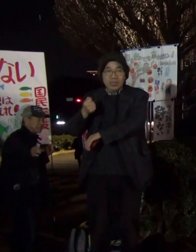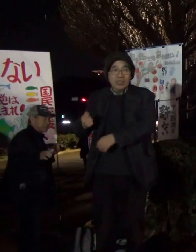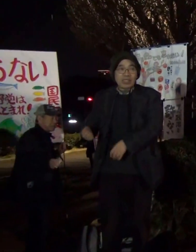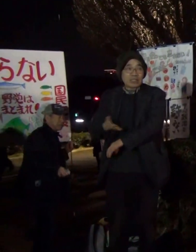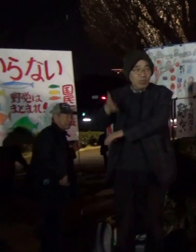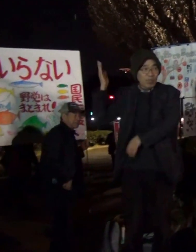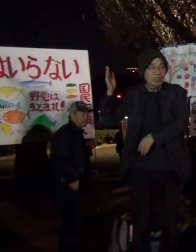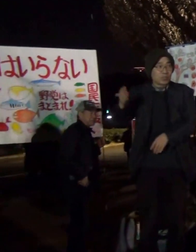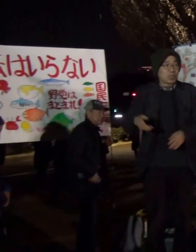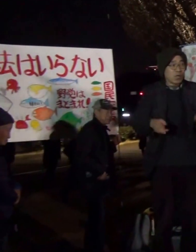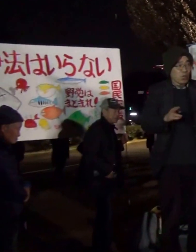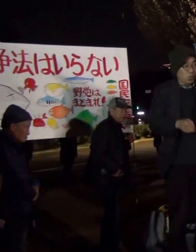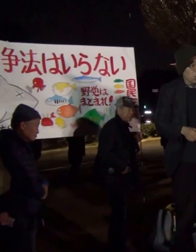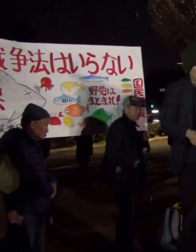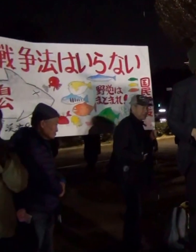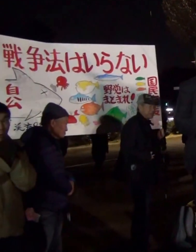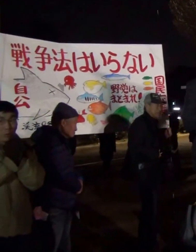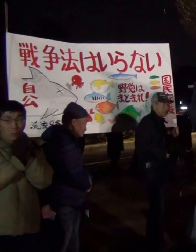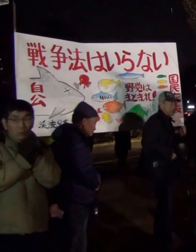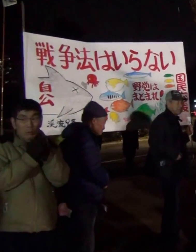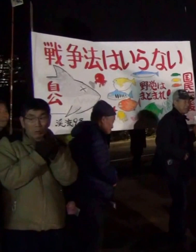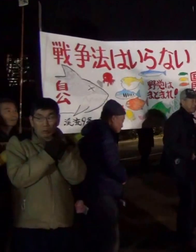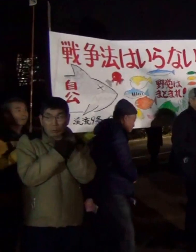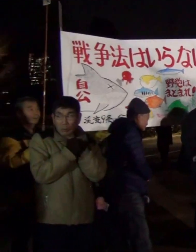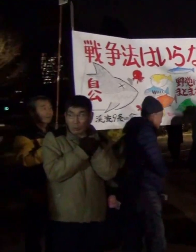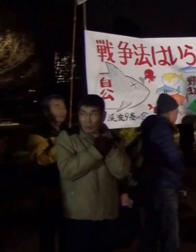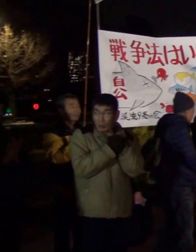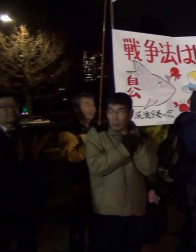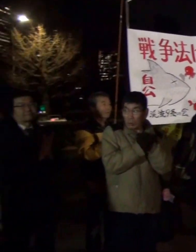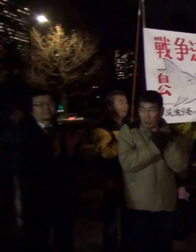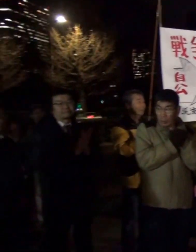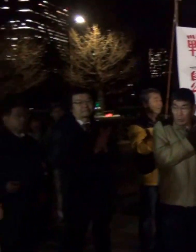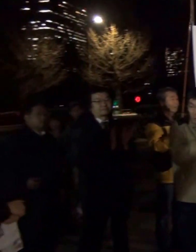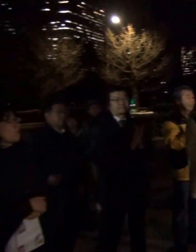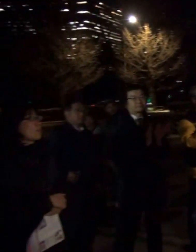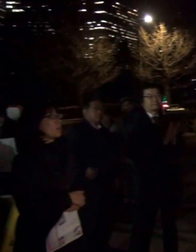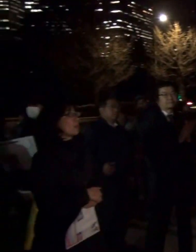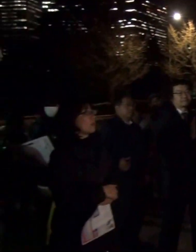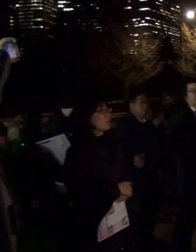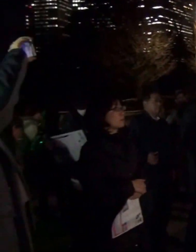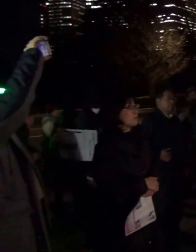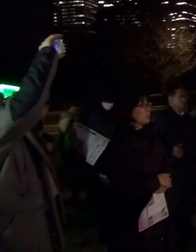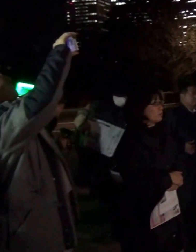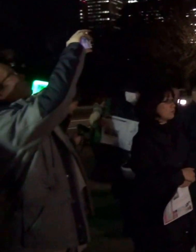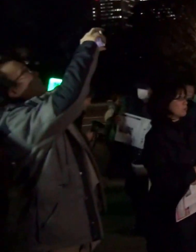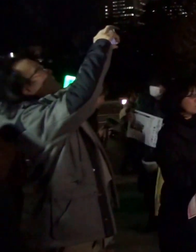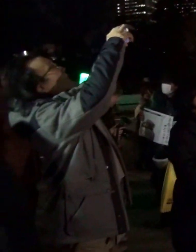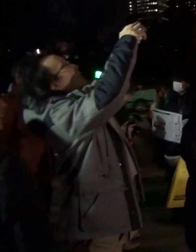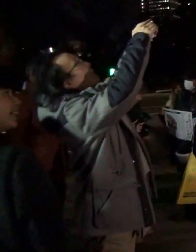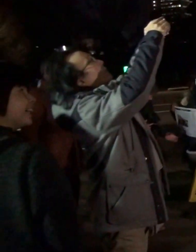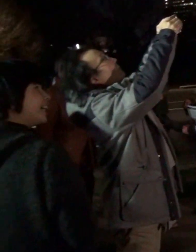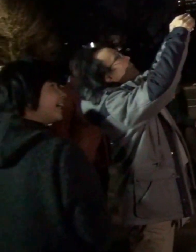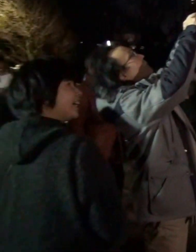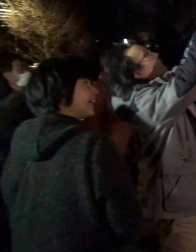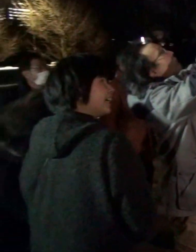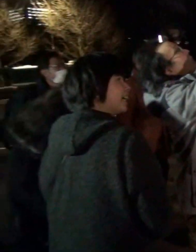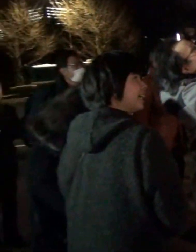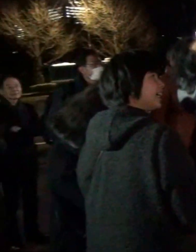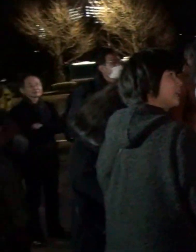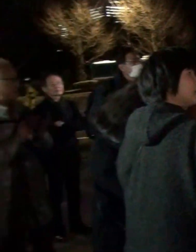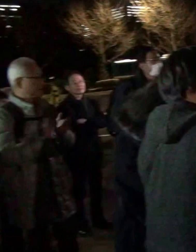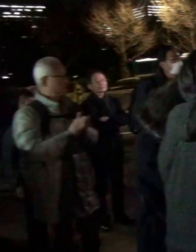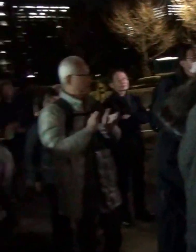。シワラ杉本さん、大沢さん、ありがとうございました。ツイキャスで電話をご覧の皆さんもお疲れ様でした。は